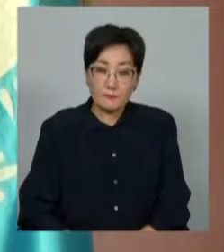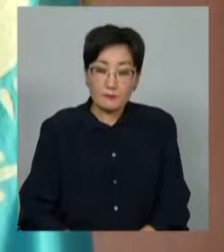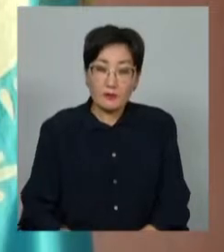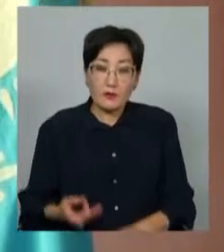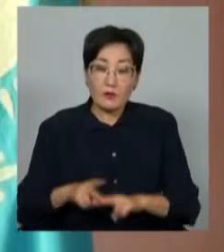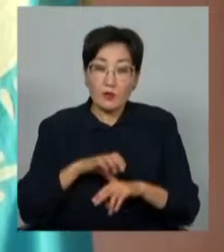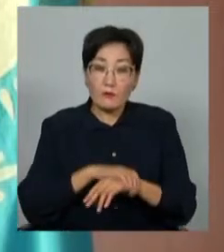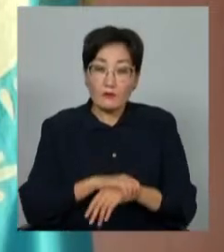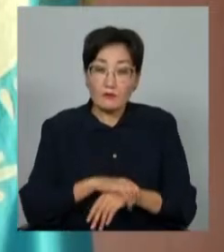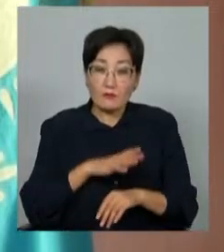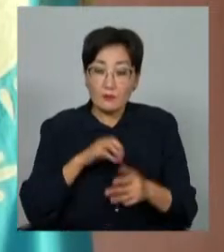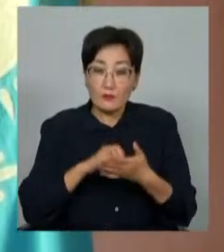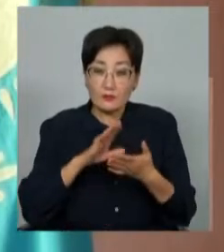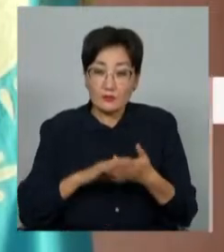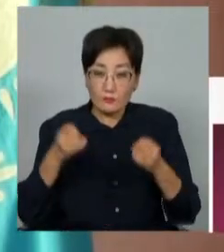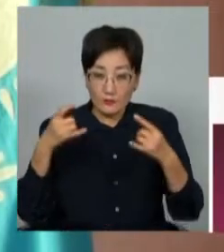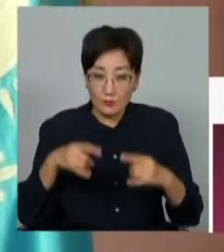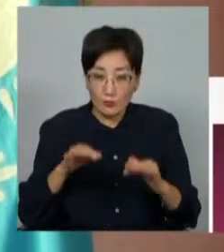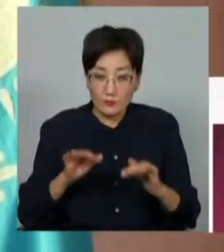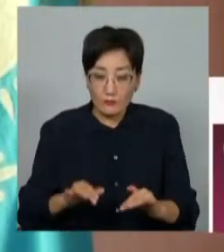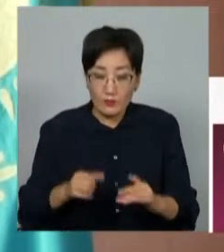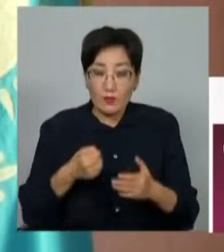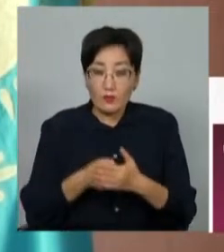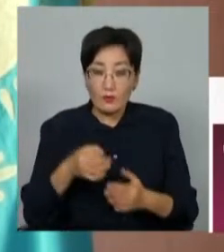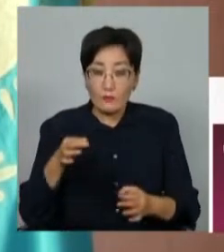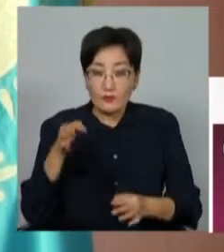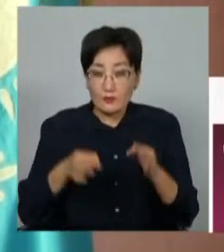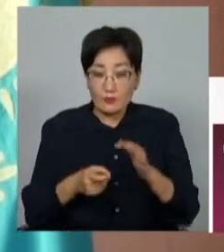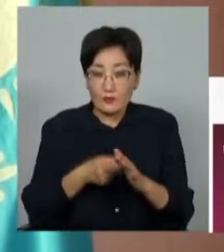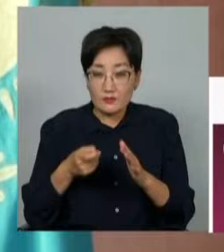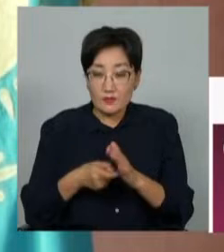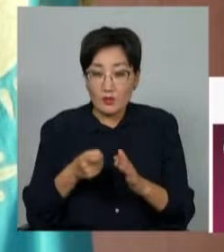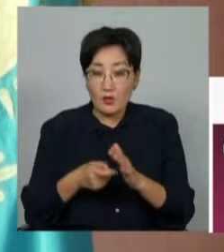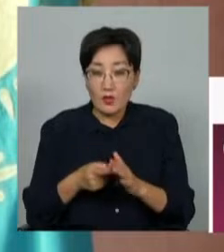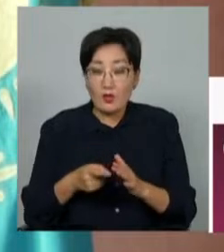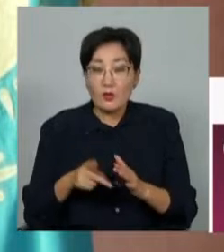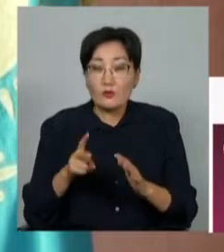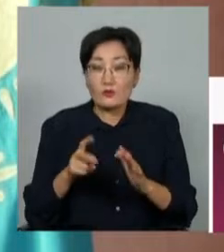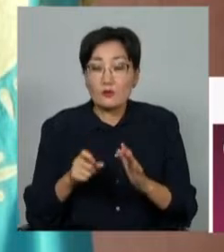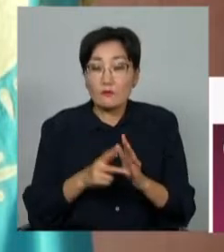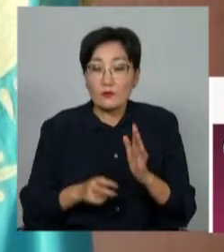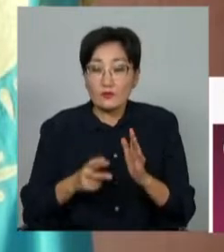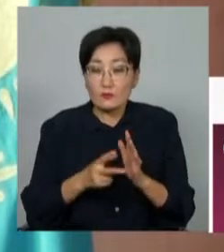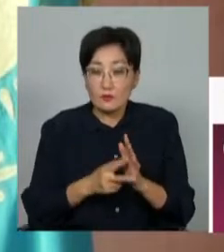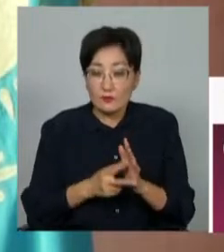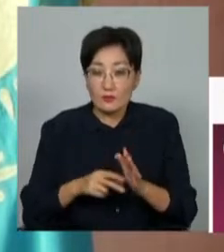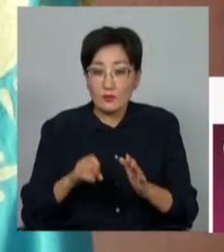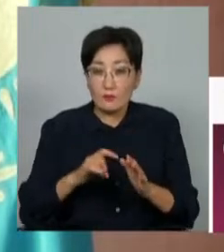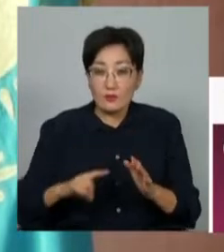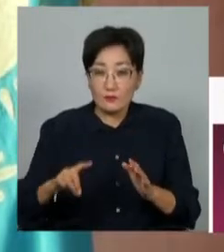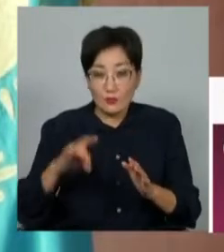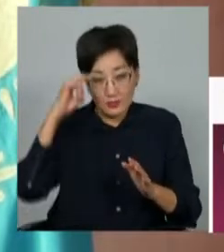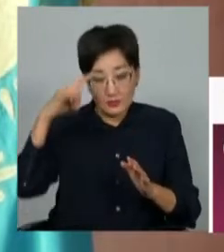Данный факт был зарегистрирован в едином реестре досудебных расследований по части 3 статьи 188 Уголовного кодекса Республики